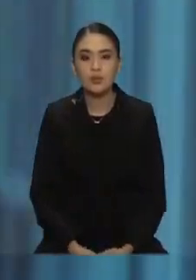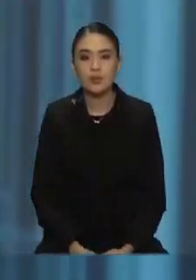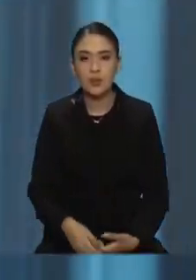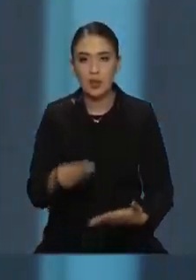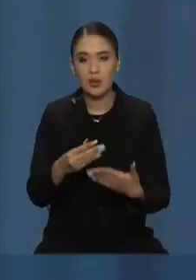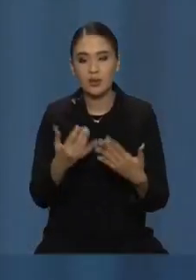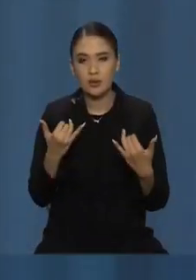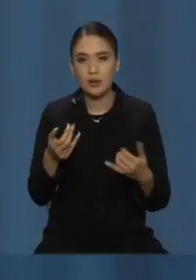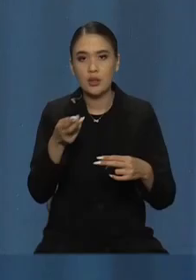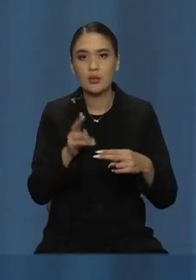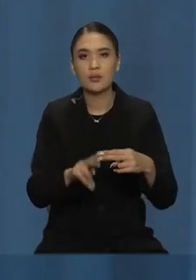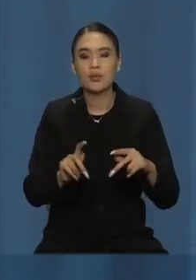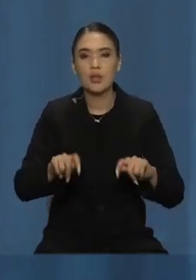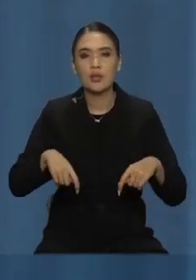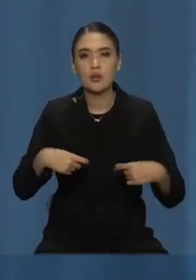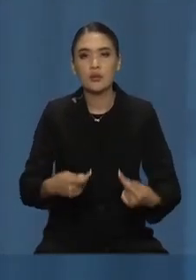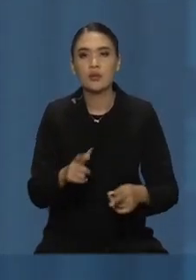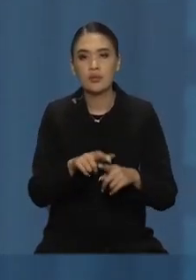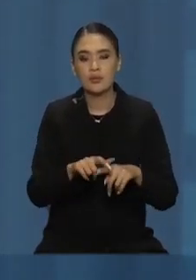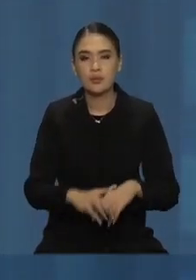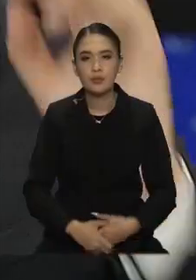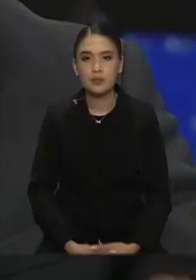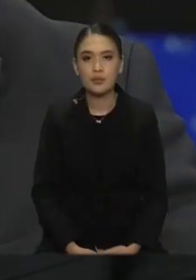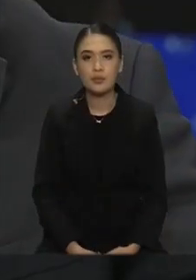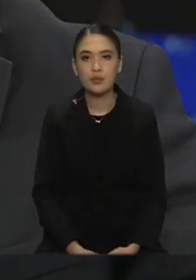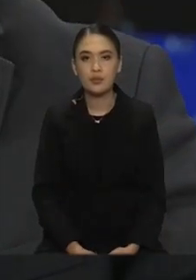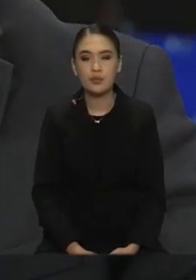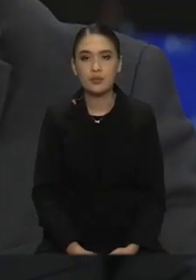Матгөрімен осымен тәмәм, ары қарай сөз кезегін әріптесім Digital